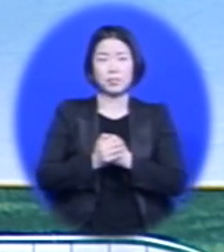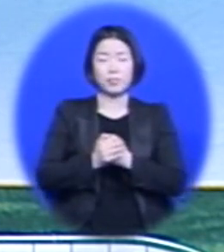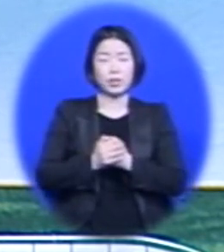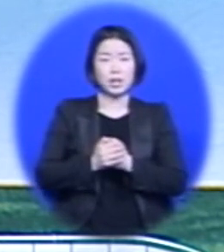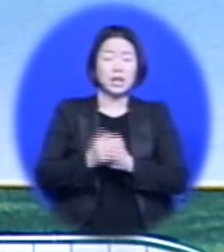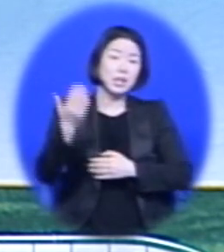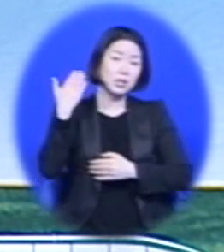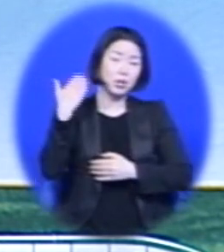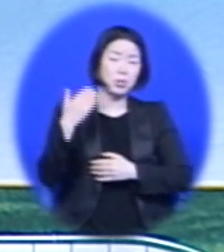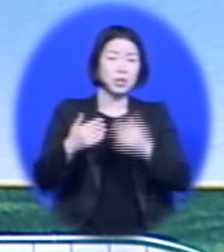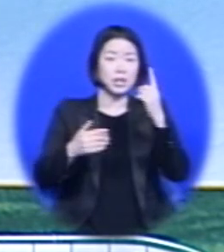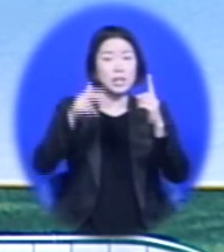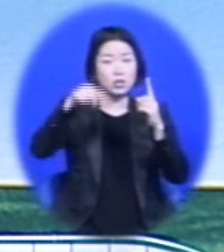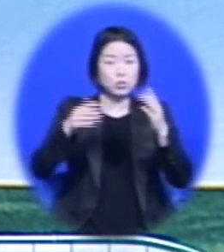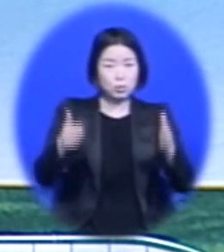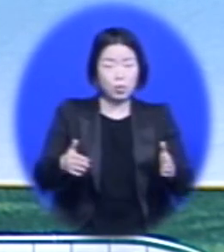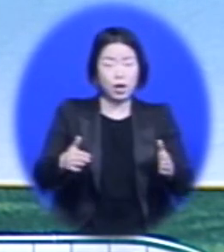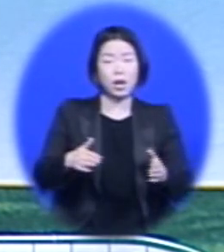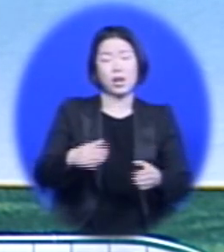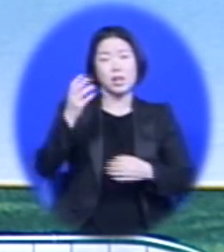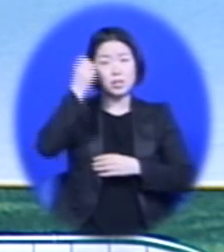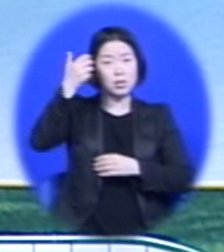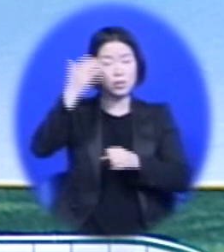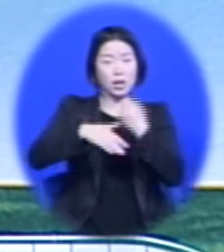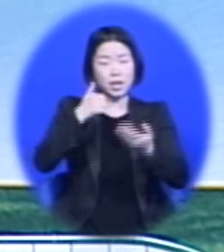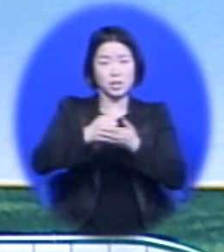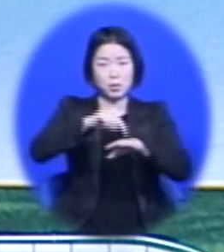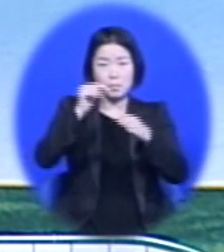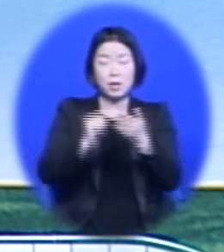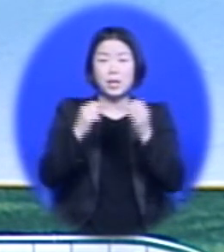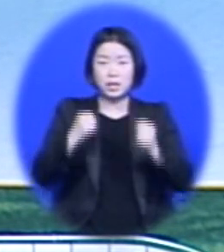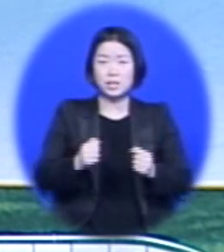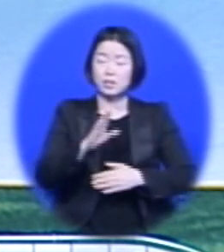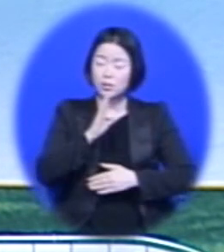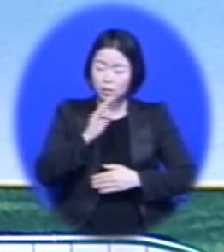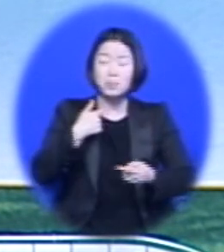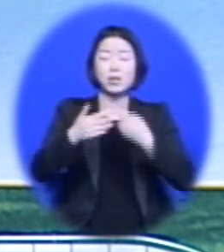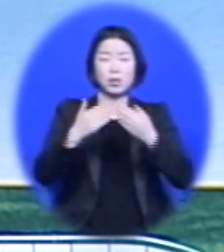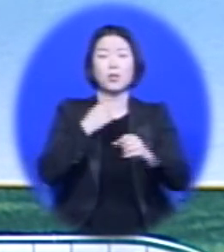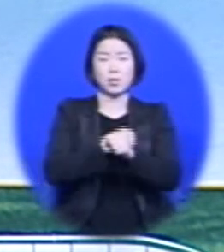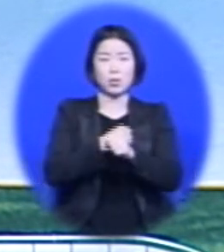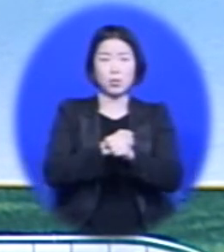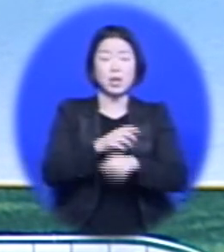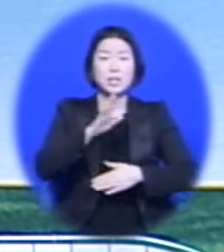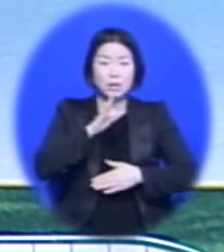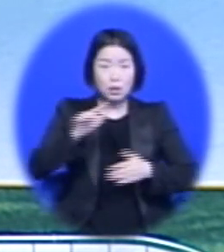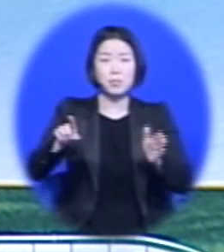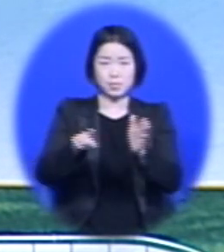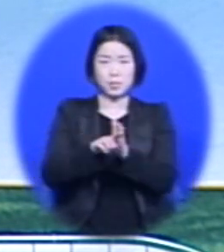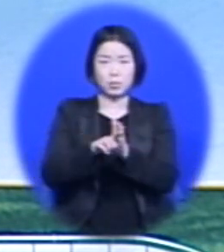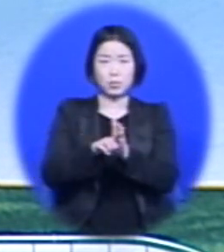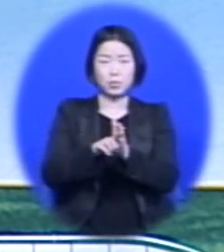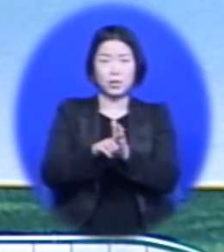여러분, 지난 한 주간 동안 성령 하나님이 마음에 계신 것을 정말 경험하고 정말 믿고 그리고